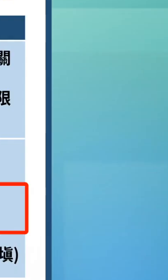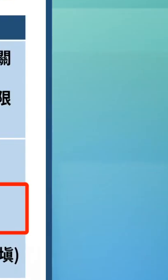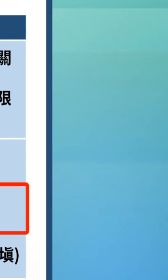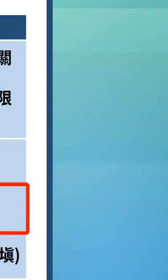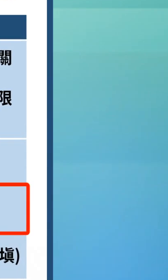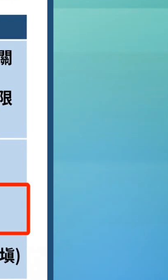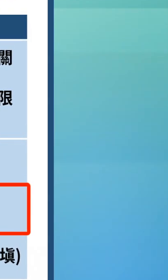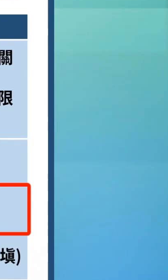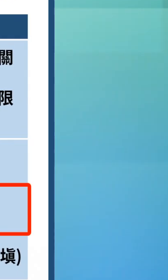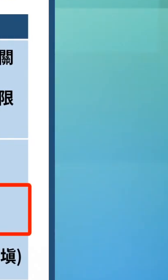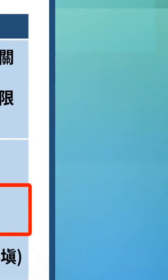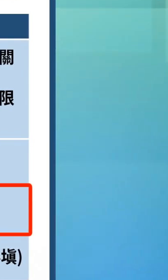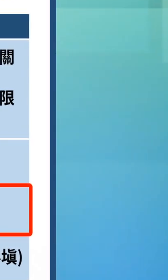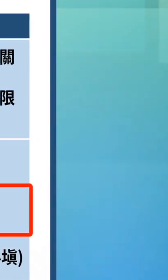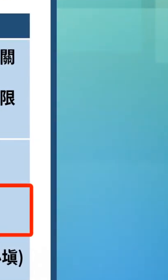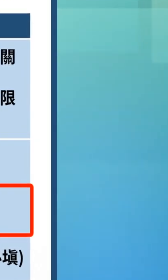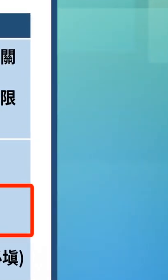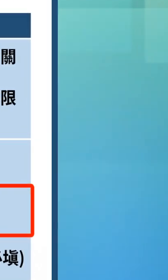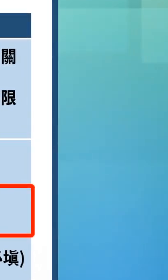录。